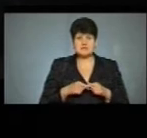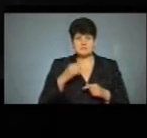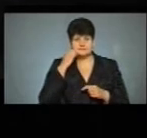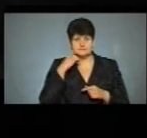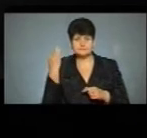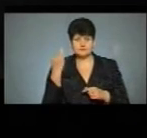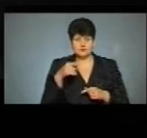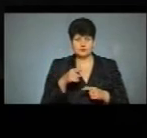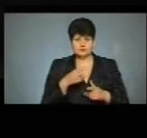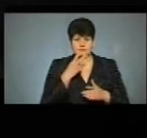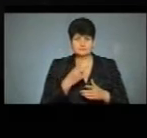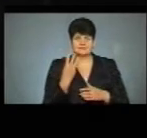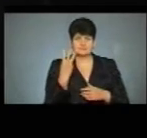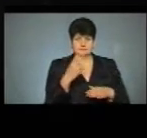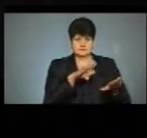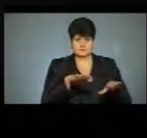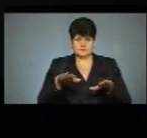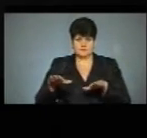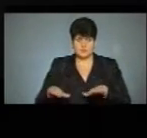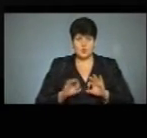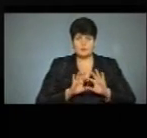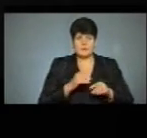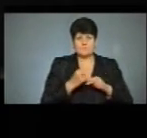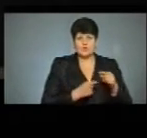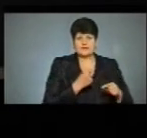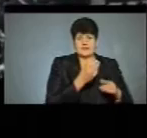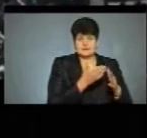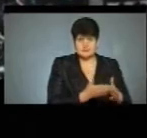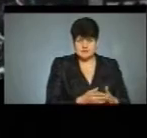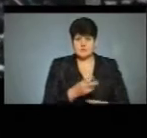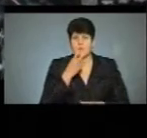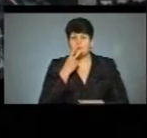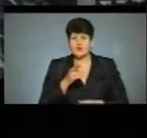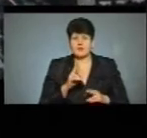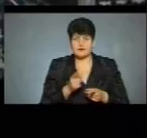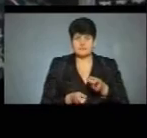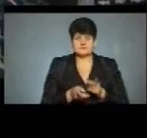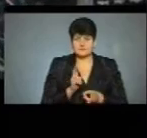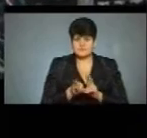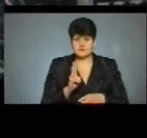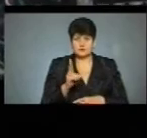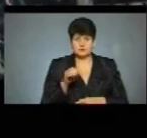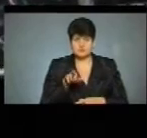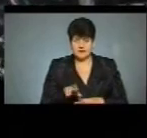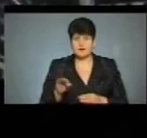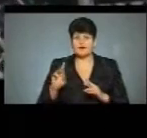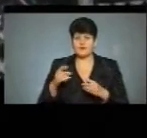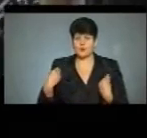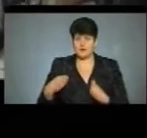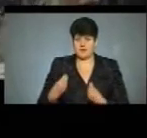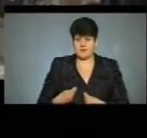Тут розгорнули три локації. Розповідають про традиції, показують, як готували кутю та одягалися